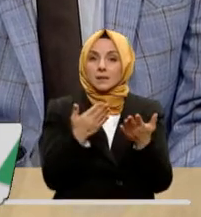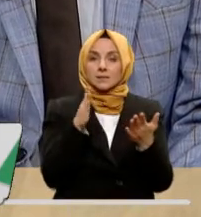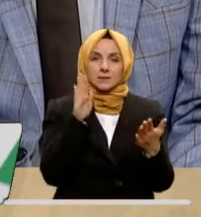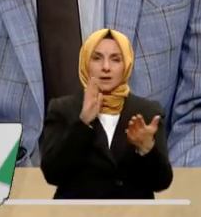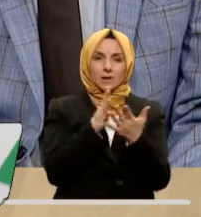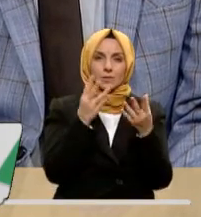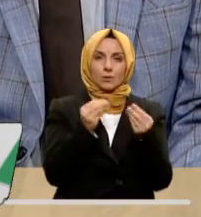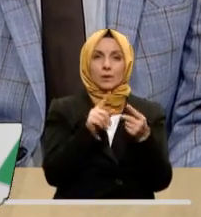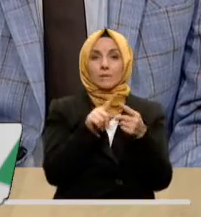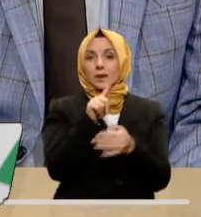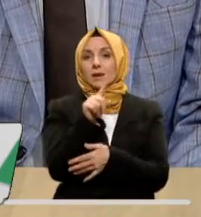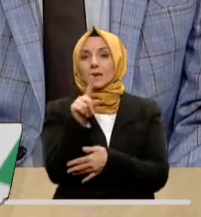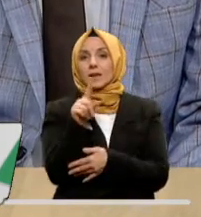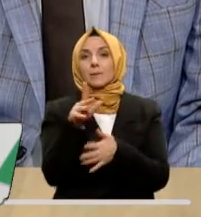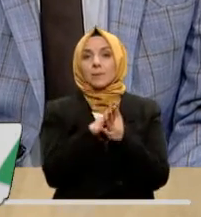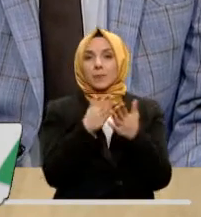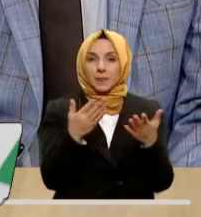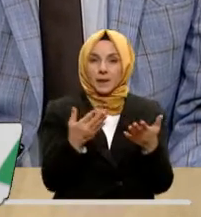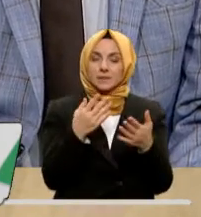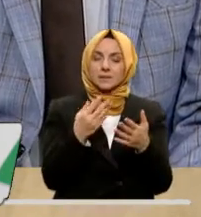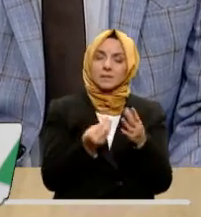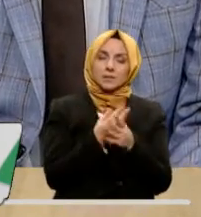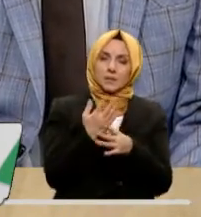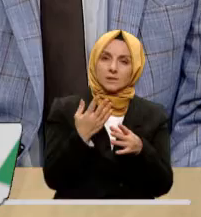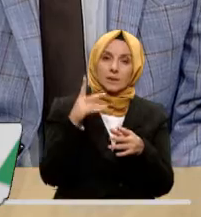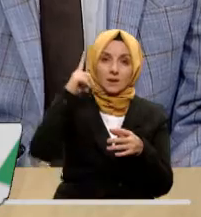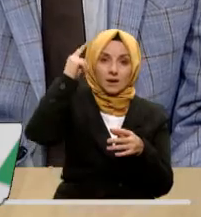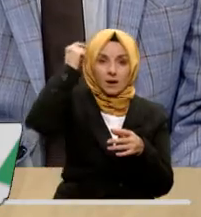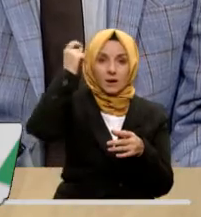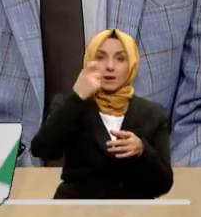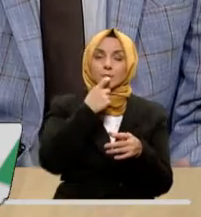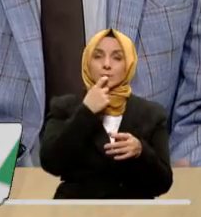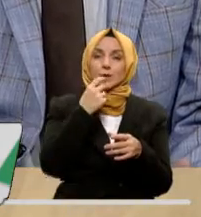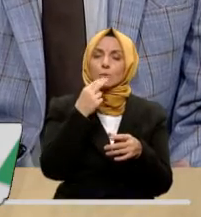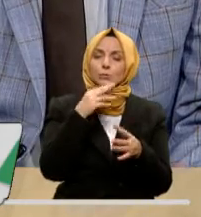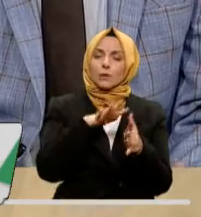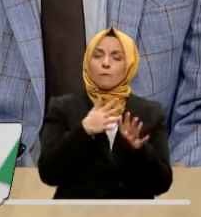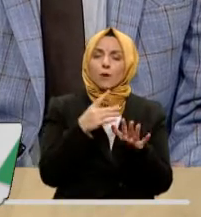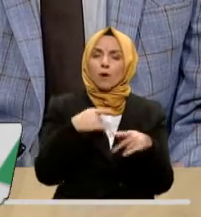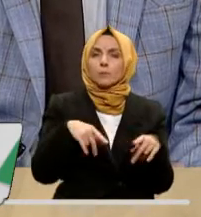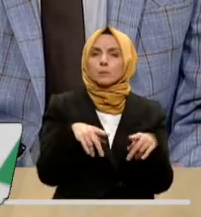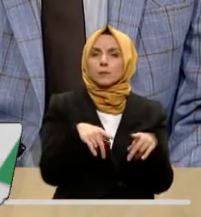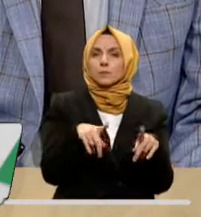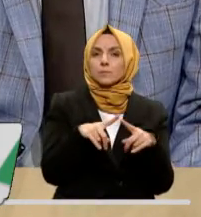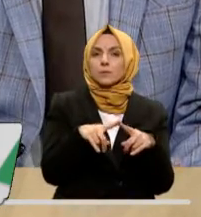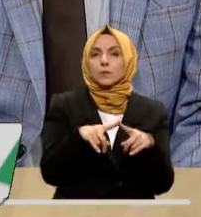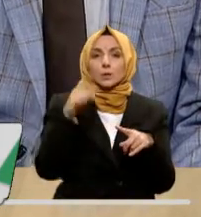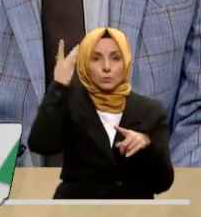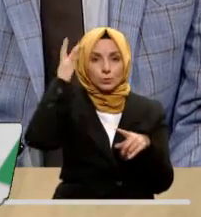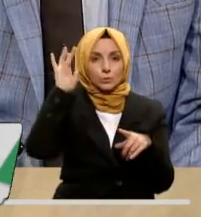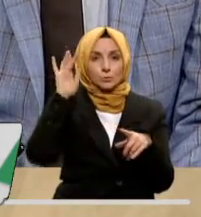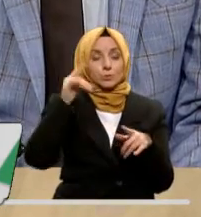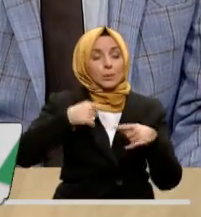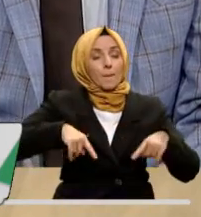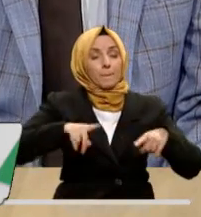kalem dergisi çıkartarak Arapça konuşan Veya bizim kültürümüzü bizim birikimimizi o